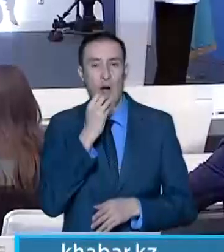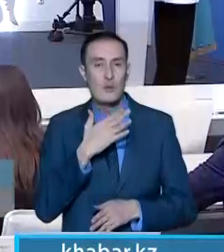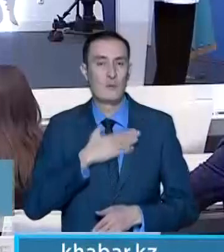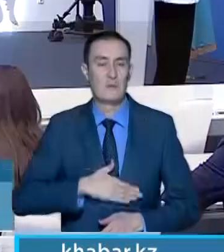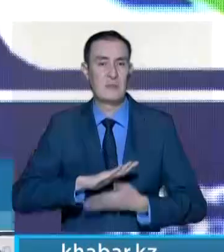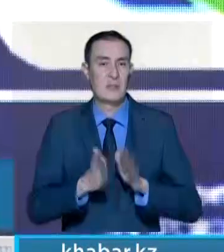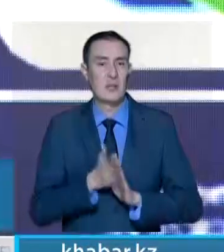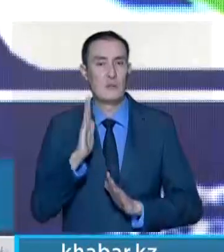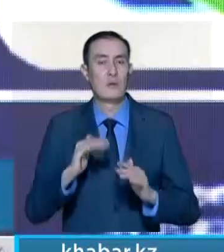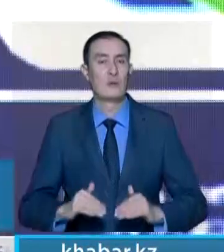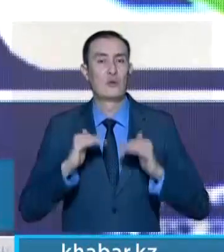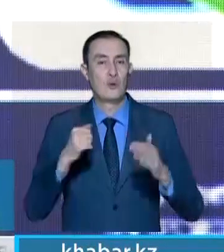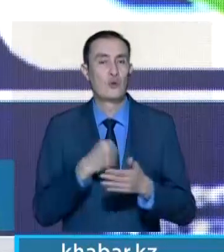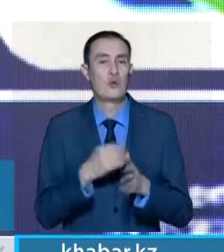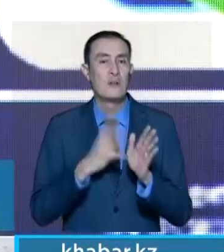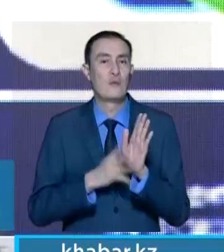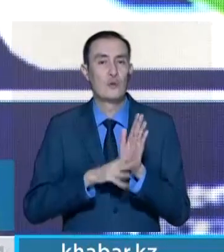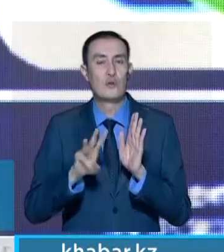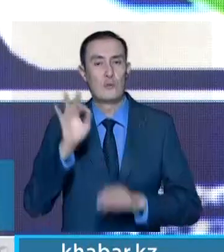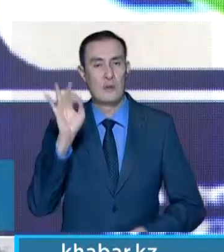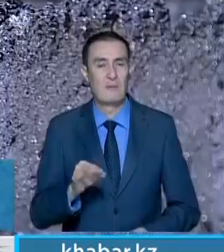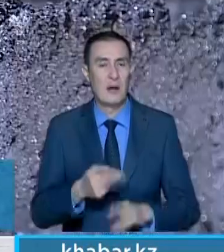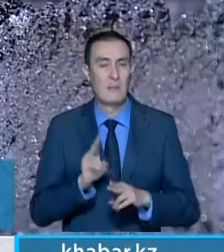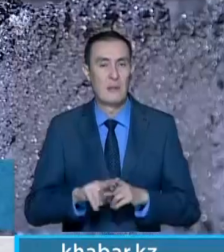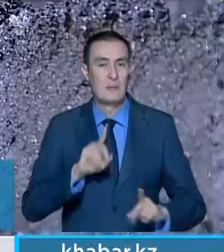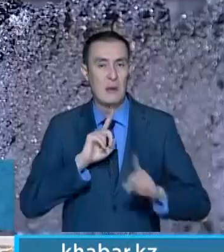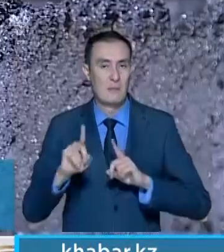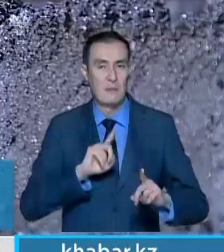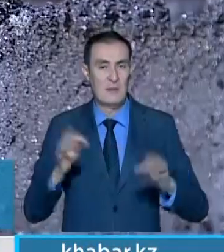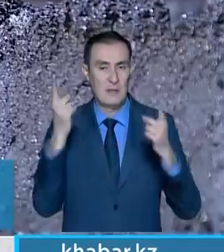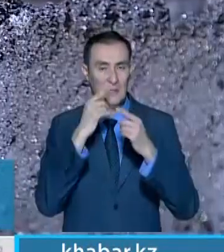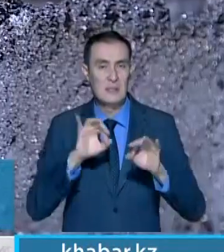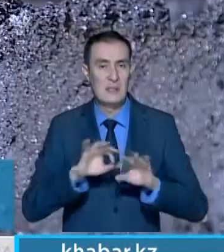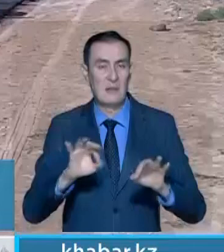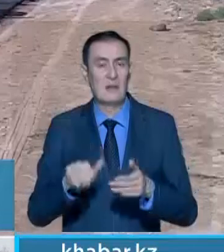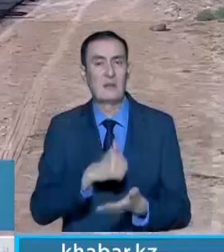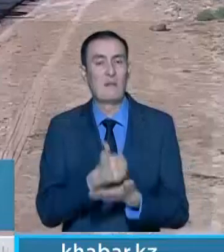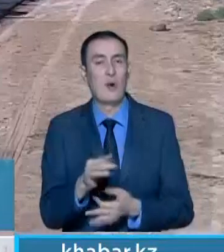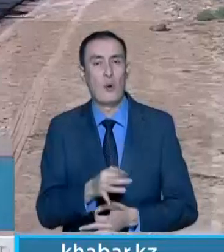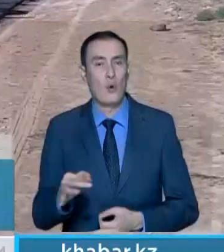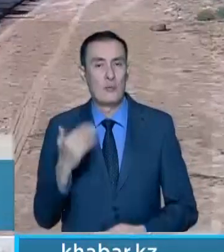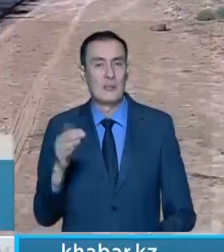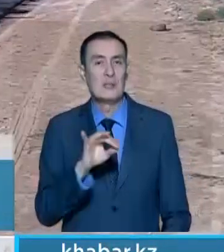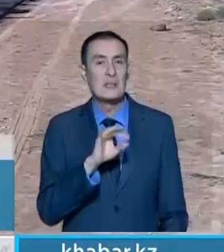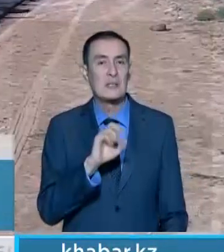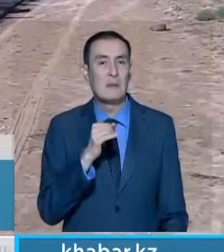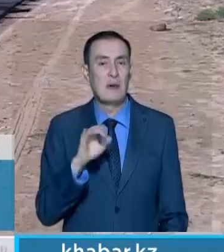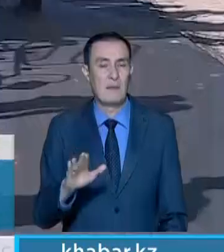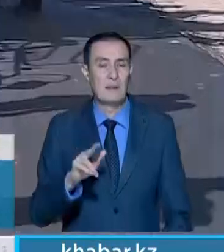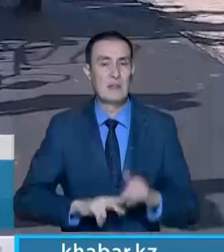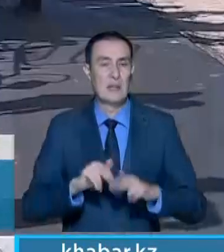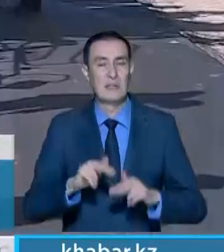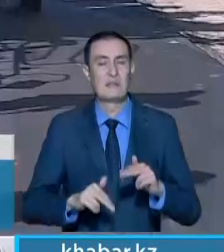удовлетворительном состоянии там достигнет 93%. Об этом на брифинге СЦК заявил глава региона. По словам Бейбита Исабаева,